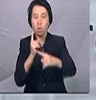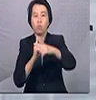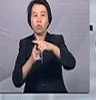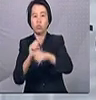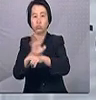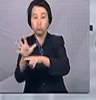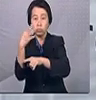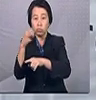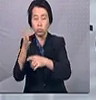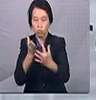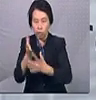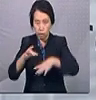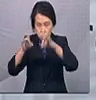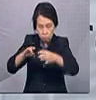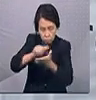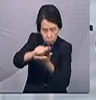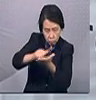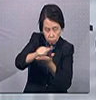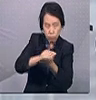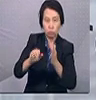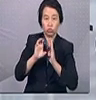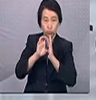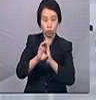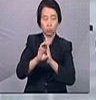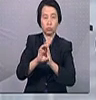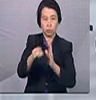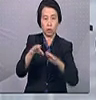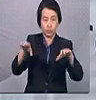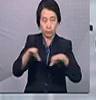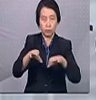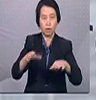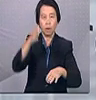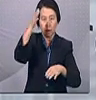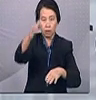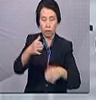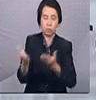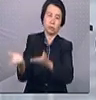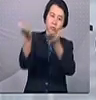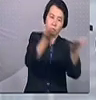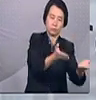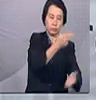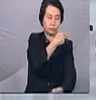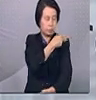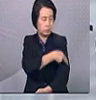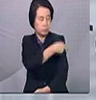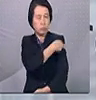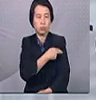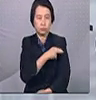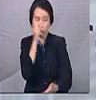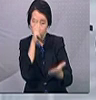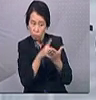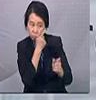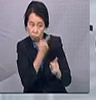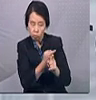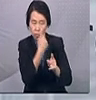COVID-19 melalui ujian pengesanan sampel yang dijalankan akan dirujuk ke hospital dikenal pasti